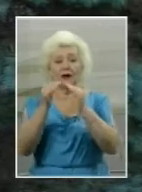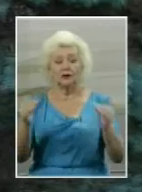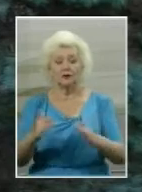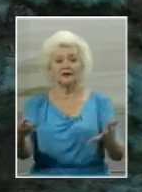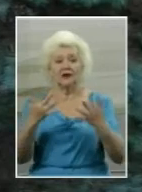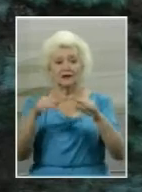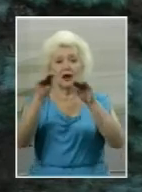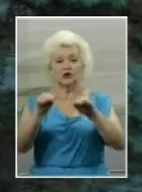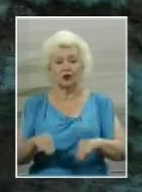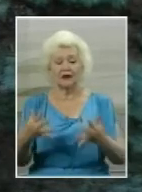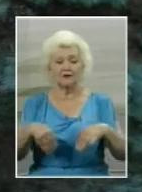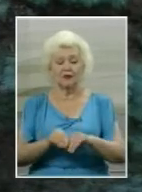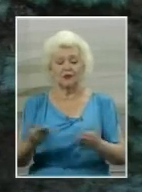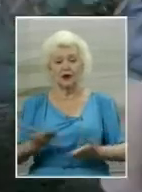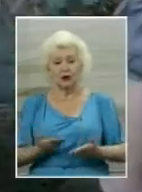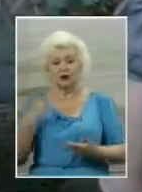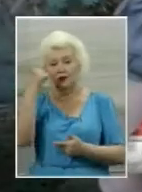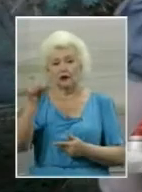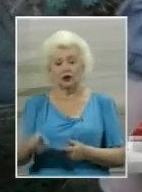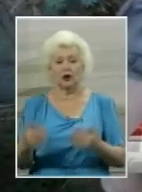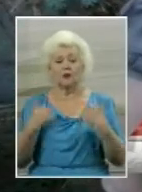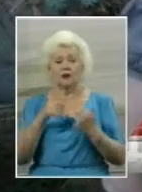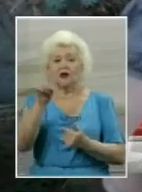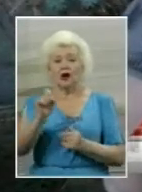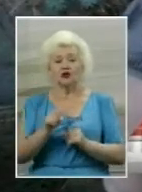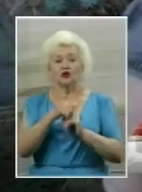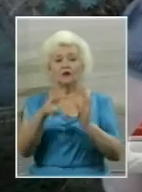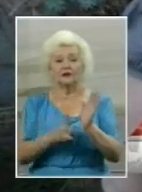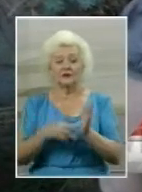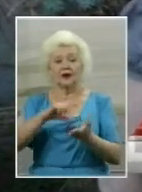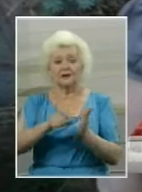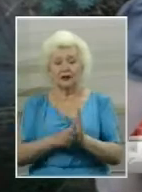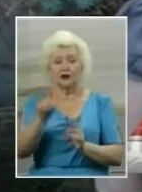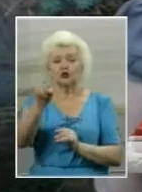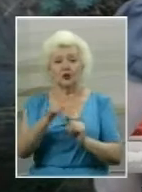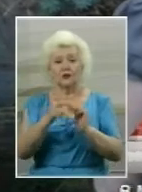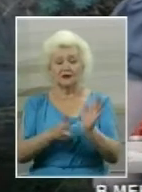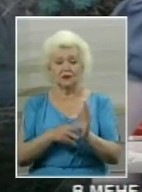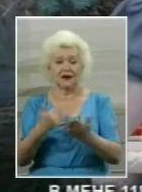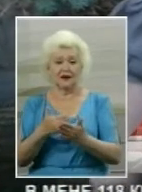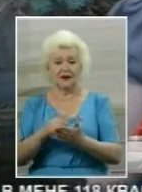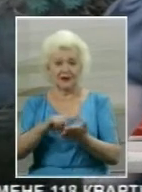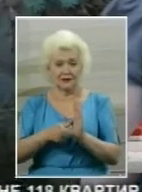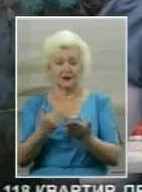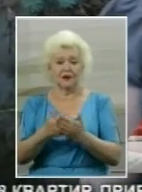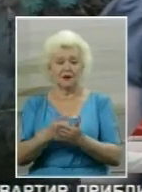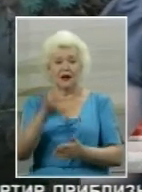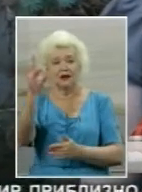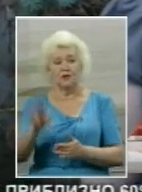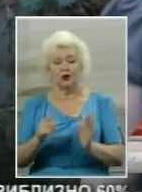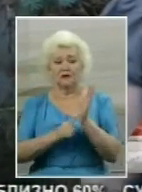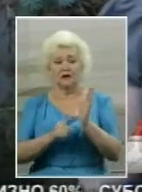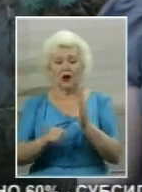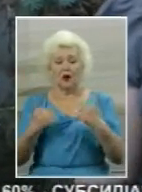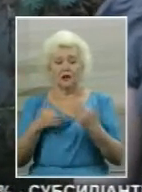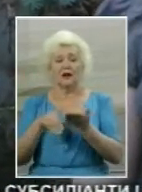дійсно склад сім'ї і склад проживаючих осіб. У мене 118 квартир, і 118 квартир приблизно, ну, процентів 60 у